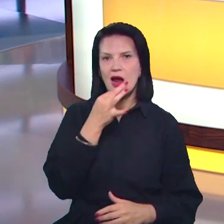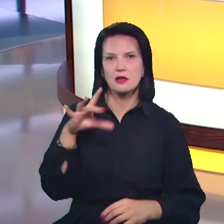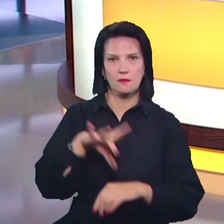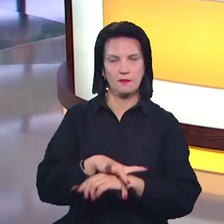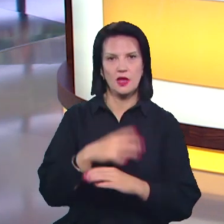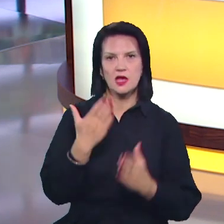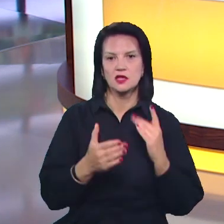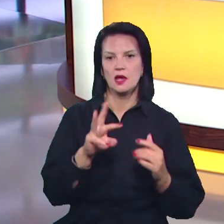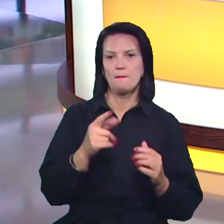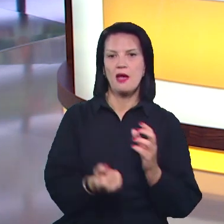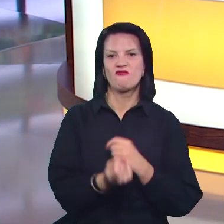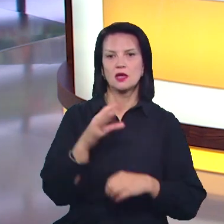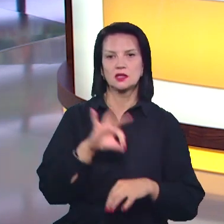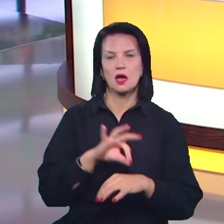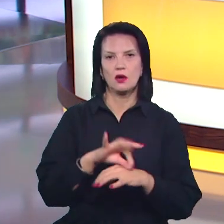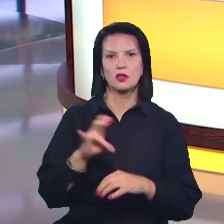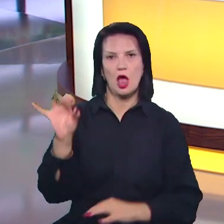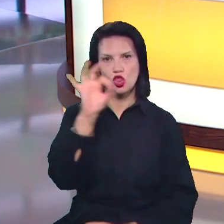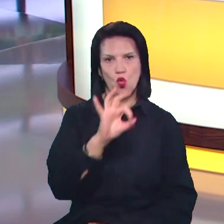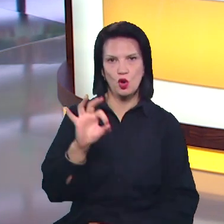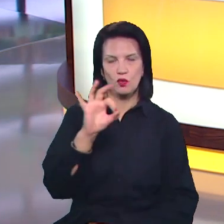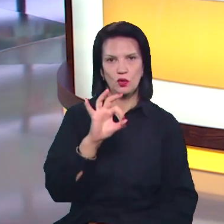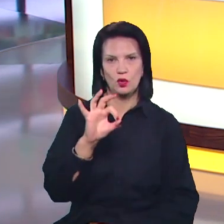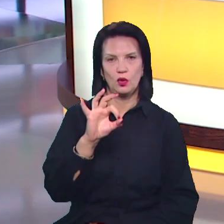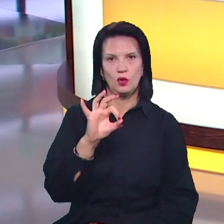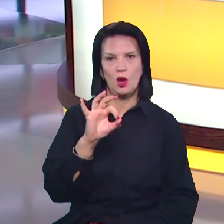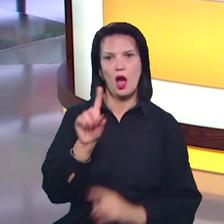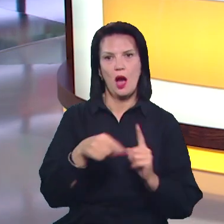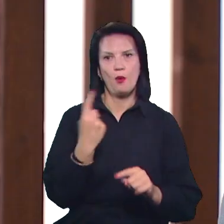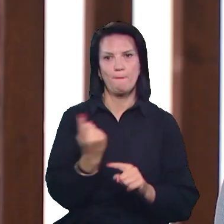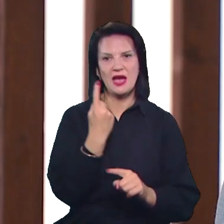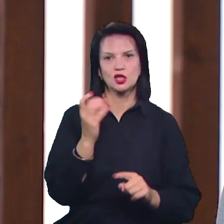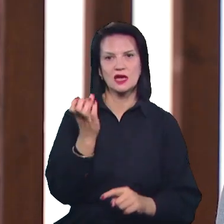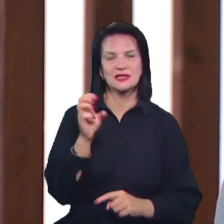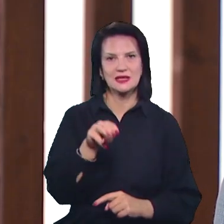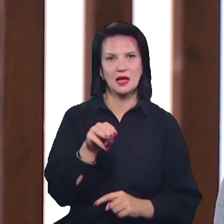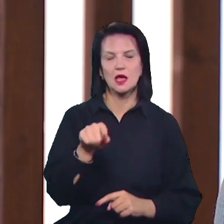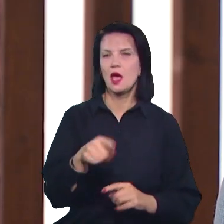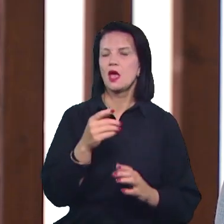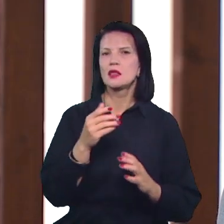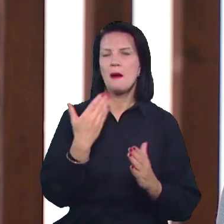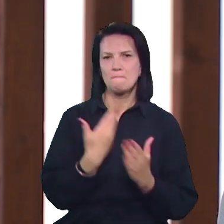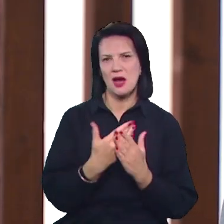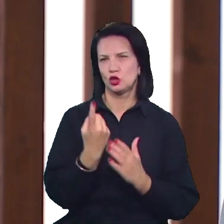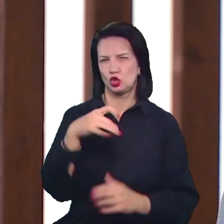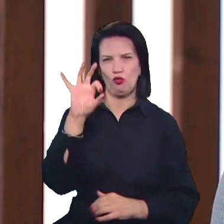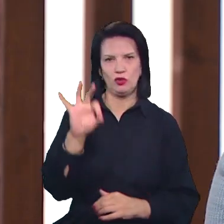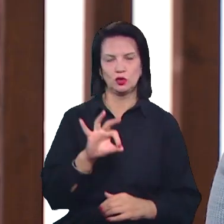ми виявляємо захворювання на нульовій або першій стадії, це майже 100%